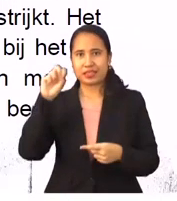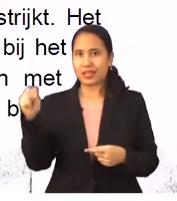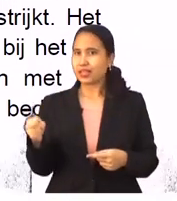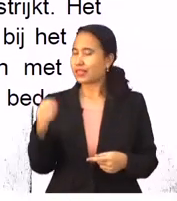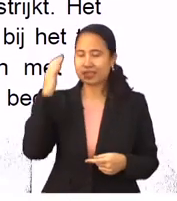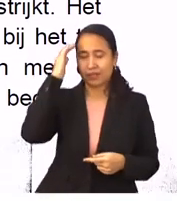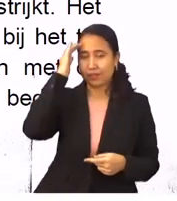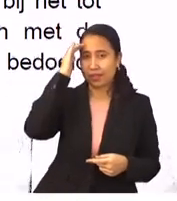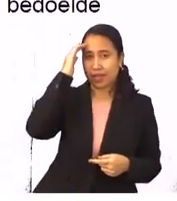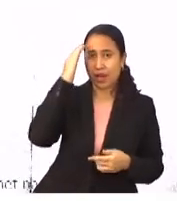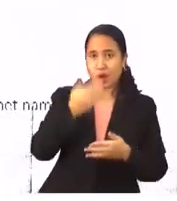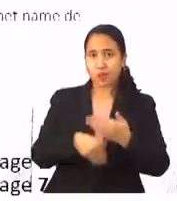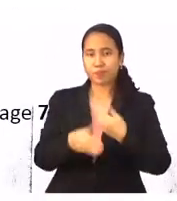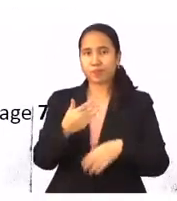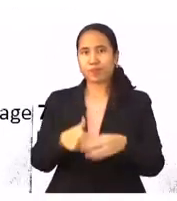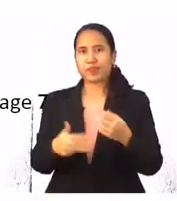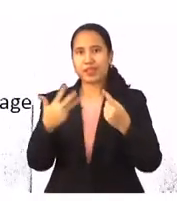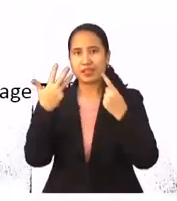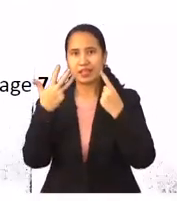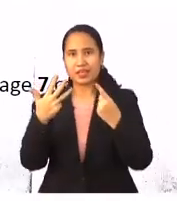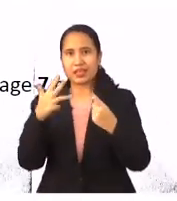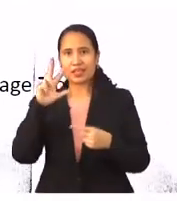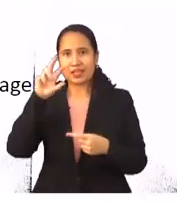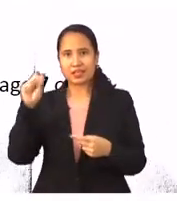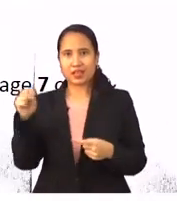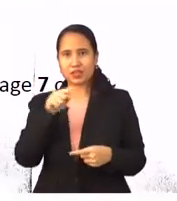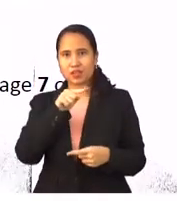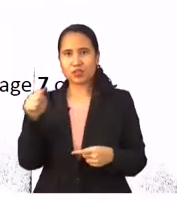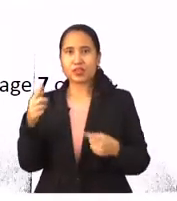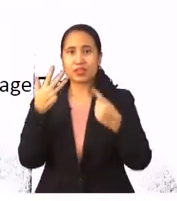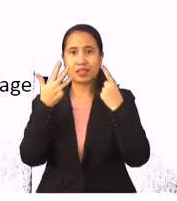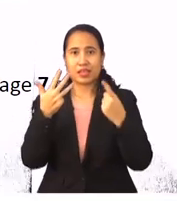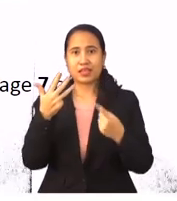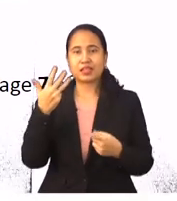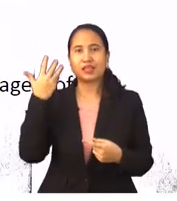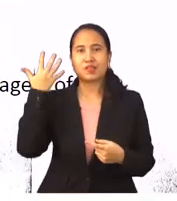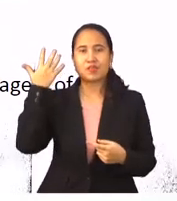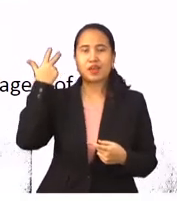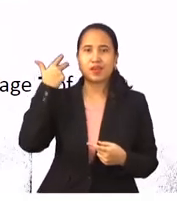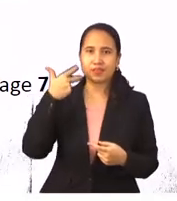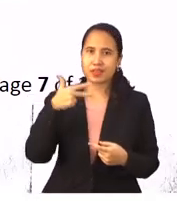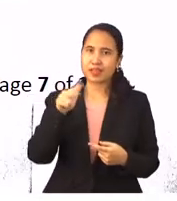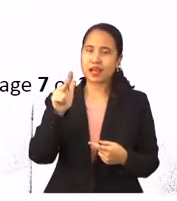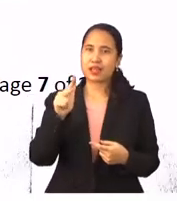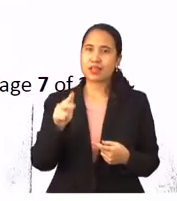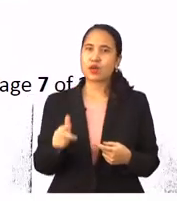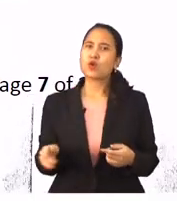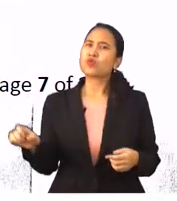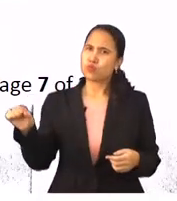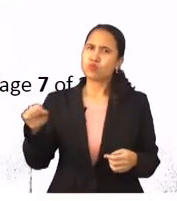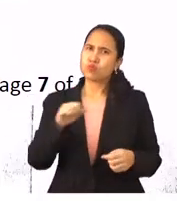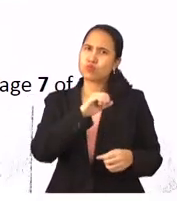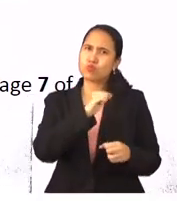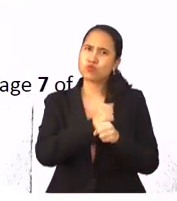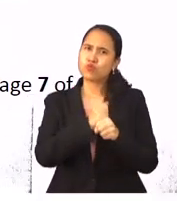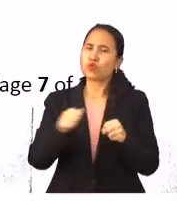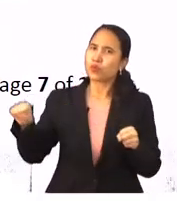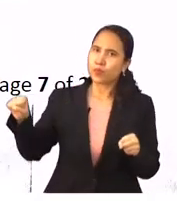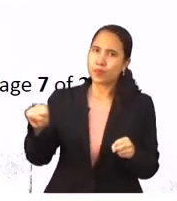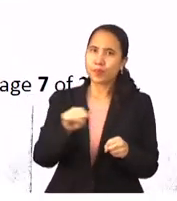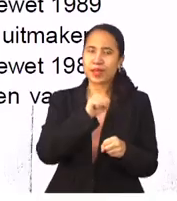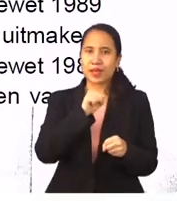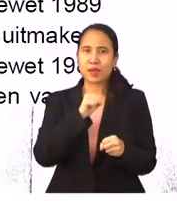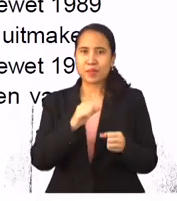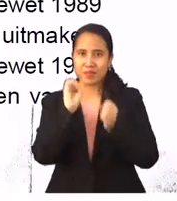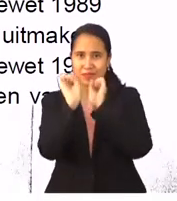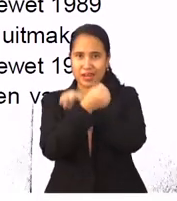gebeurtenissen in de periode 1980 tot 1985 die eveneens onderdeel zouden zijn van bedoelde